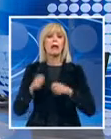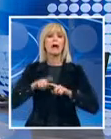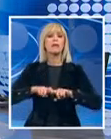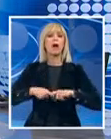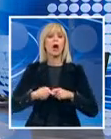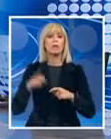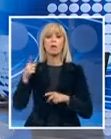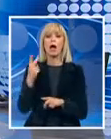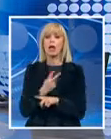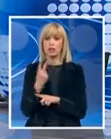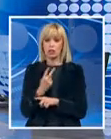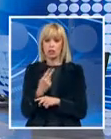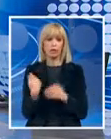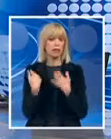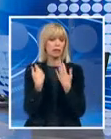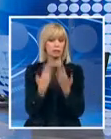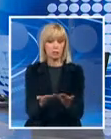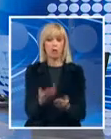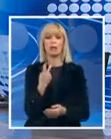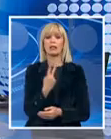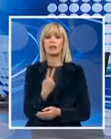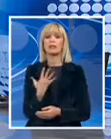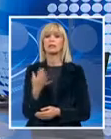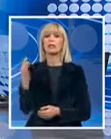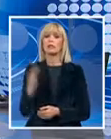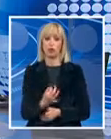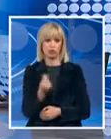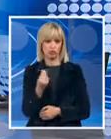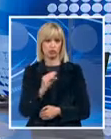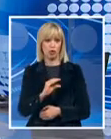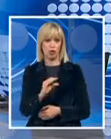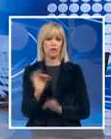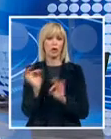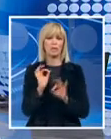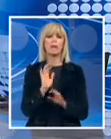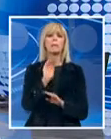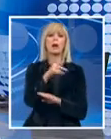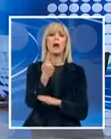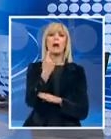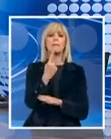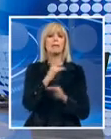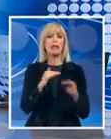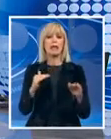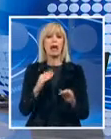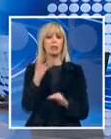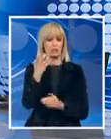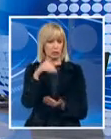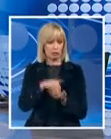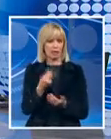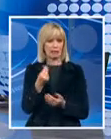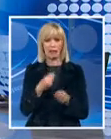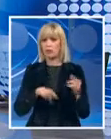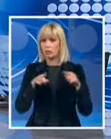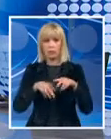koje država četvrtinu novca daje bespovratno. Obezbeđeno je više od 1,5 milijardi dinara, najviše do sada, jer je u prošloj